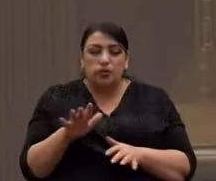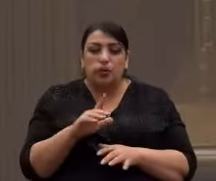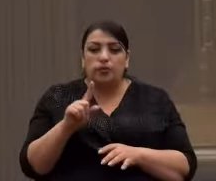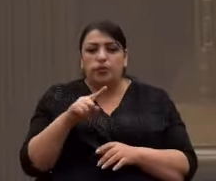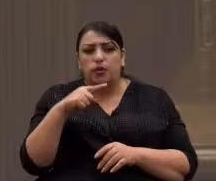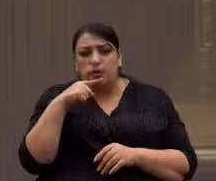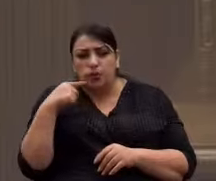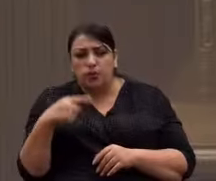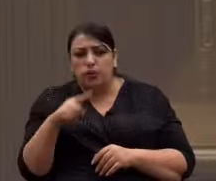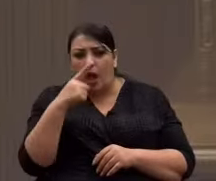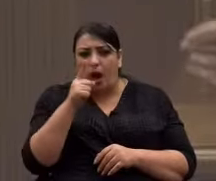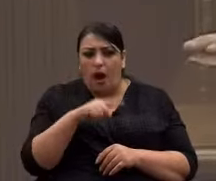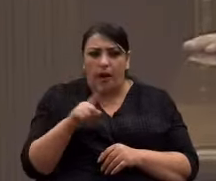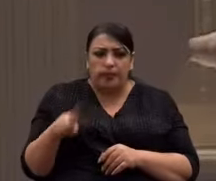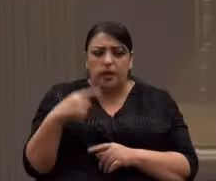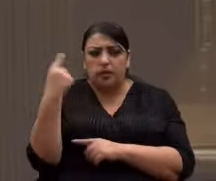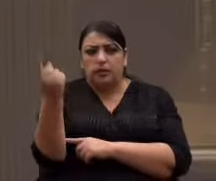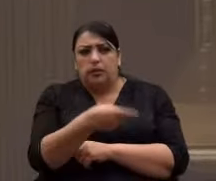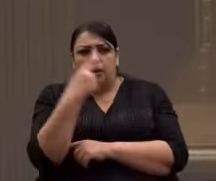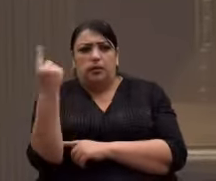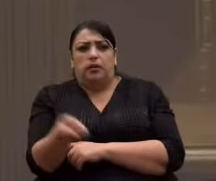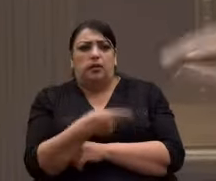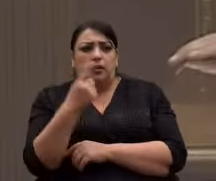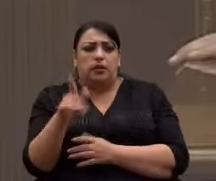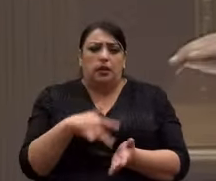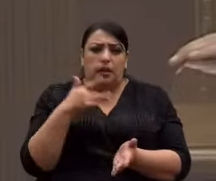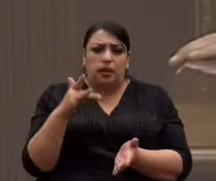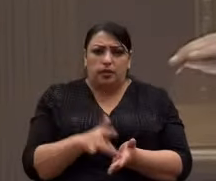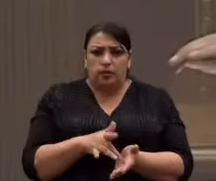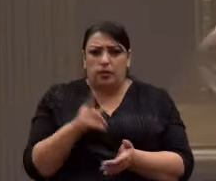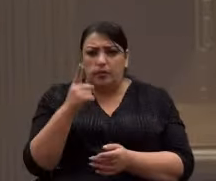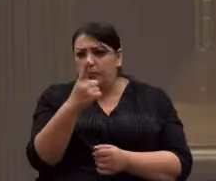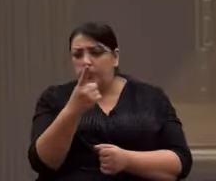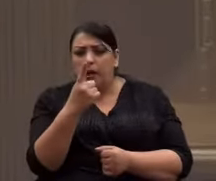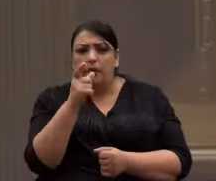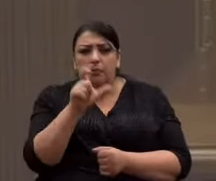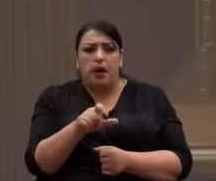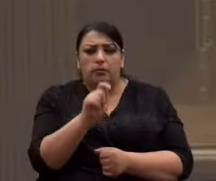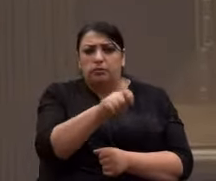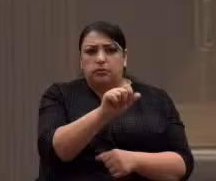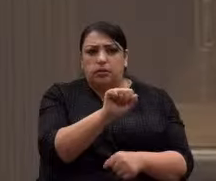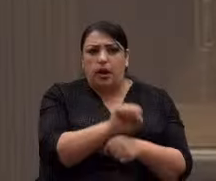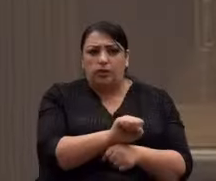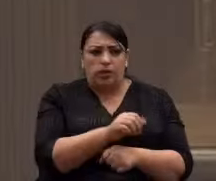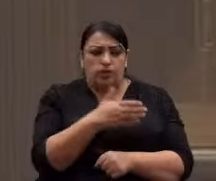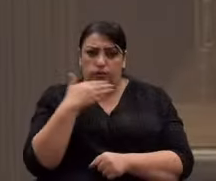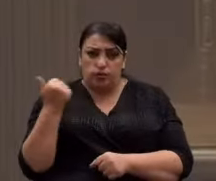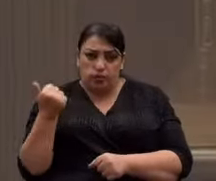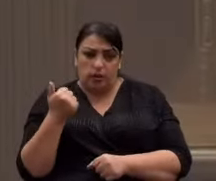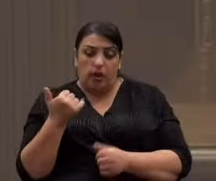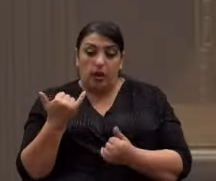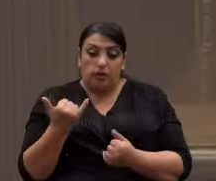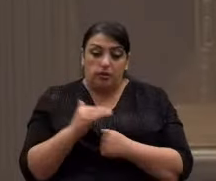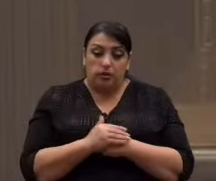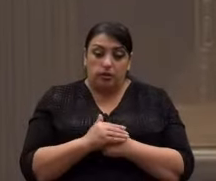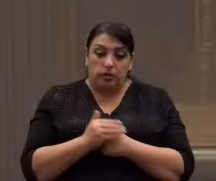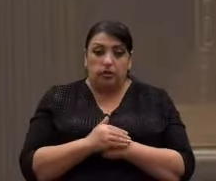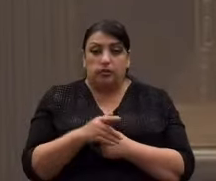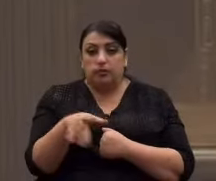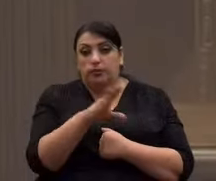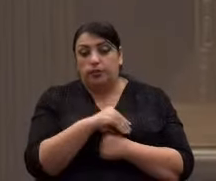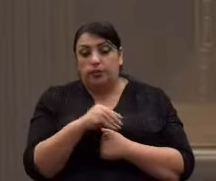ռուսական համարներով թերև են գալիս քաղաքի կենտրոնում ձեռները բռնող չկա, սիրելի հայրենակից, այսօր իրիկուն խնդրում եմ ամեն